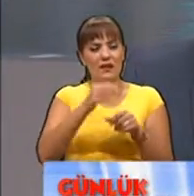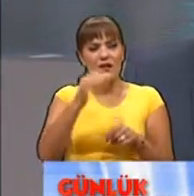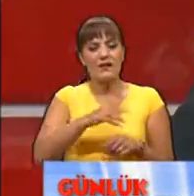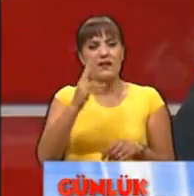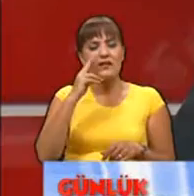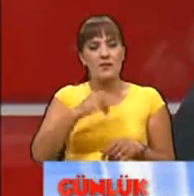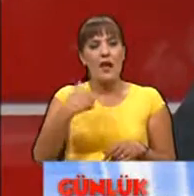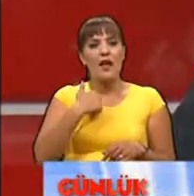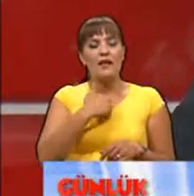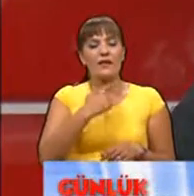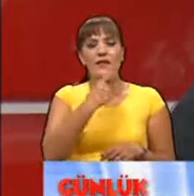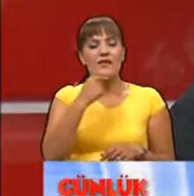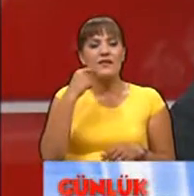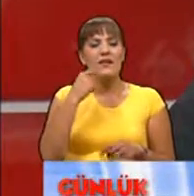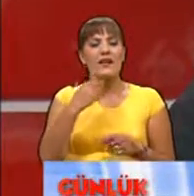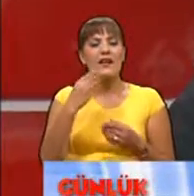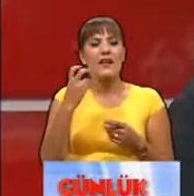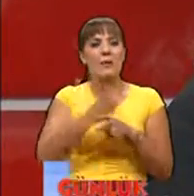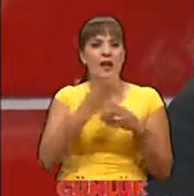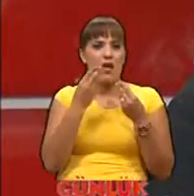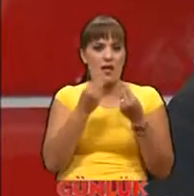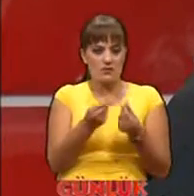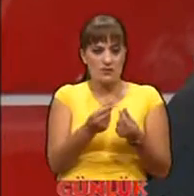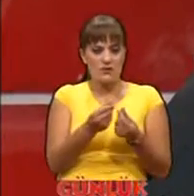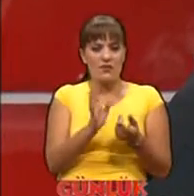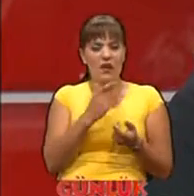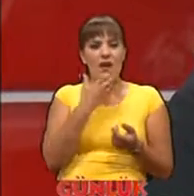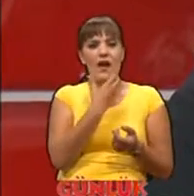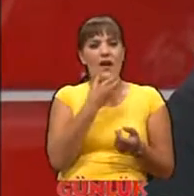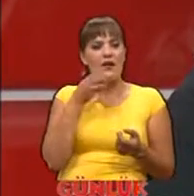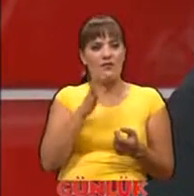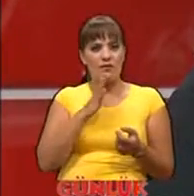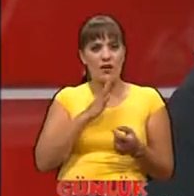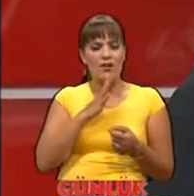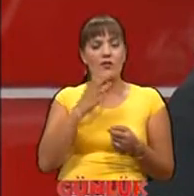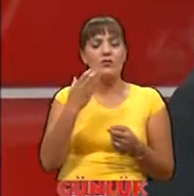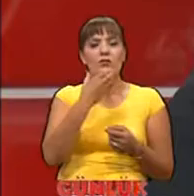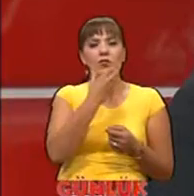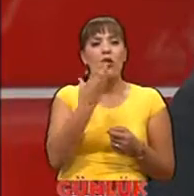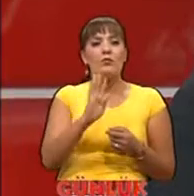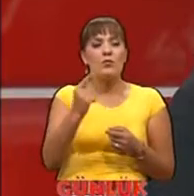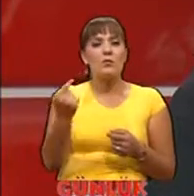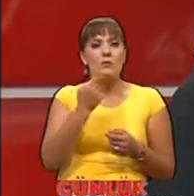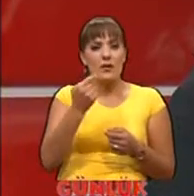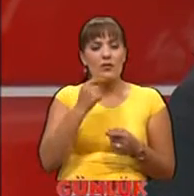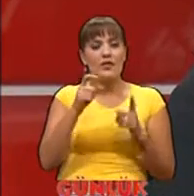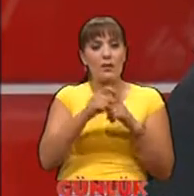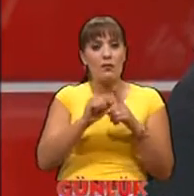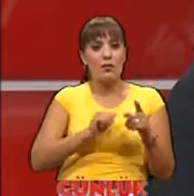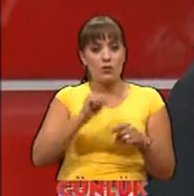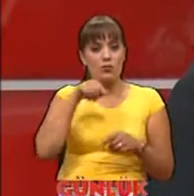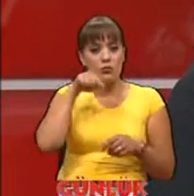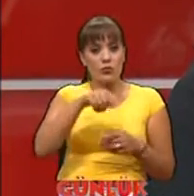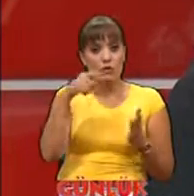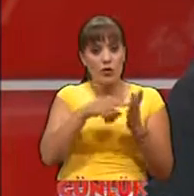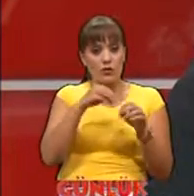geldi. İzleyicimizin annesinin alt çene kemikleri erimiş. Evet. Ve eğrilik varmış, protez tutmuyormuş, batıyormuş, dermal dolgu